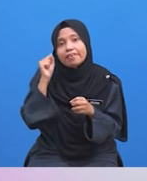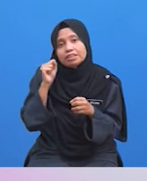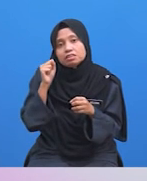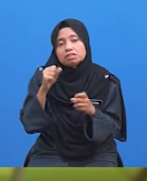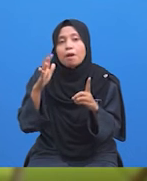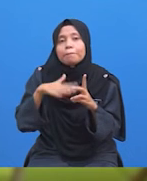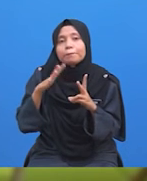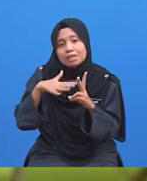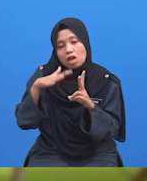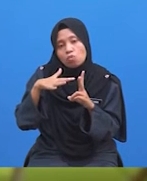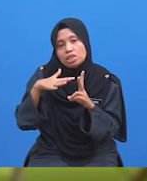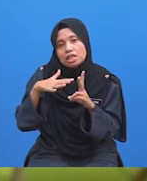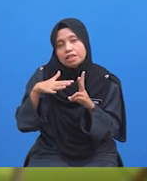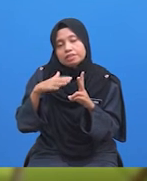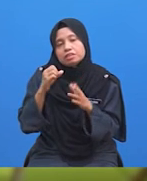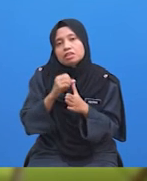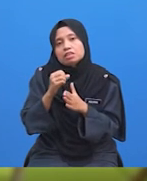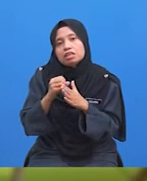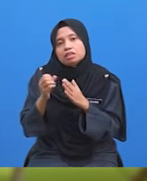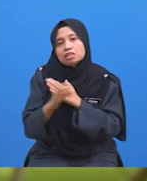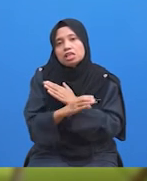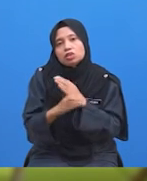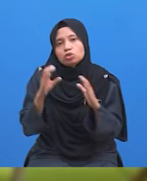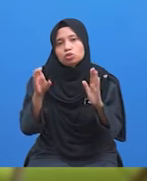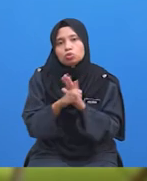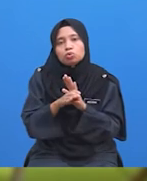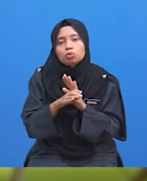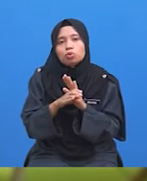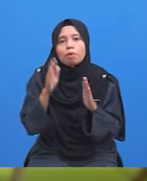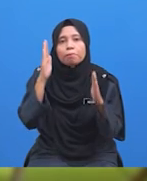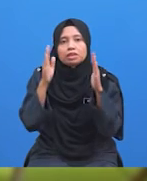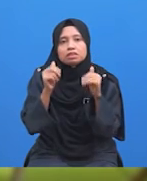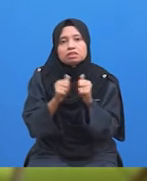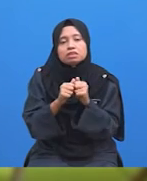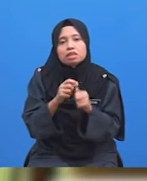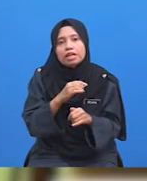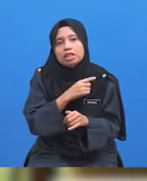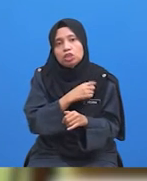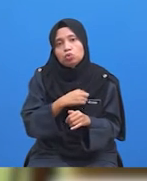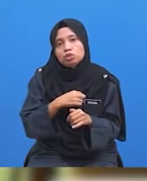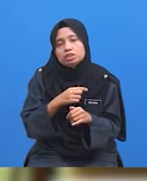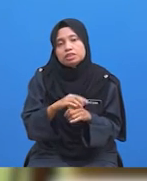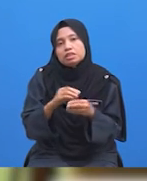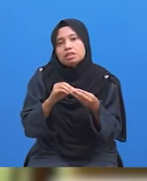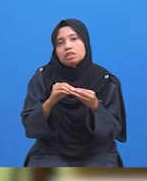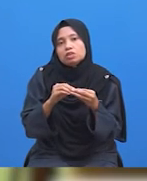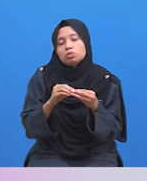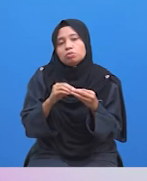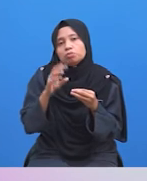perkawinan antara negara yang berjiran seperti Malaysia dengan Indonesia keenam